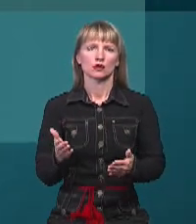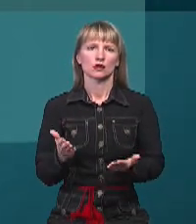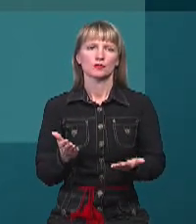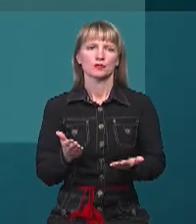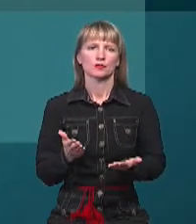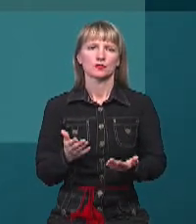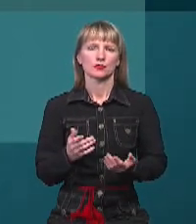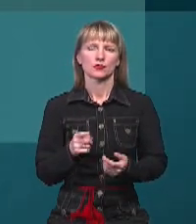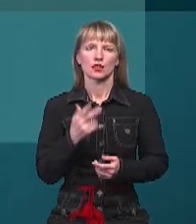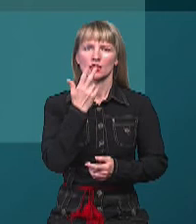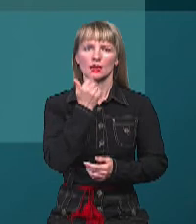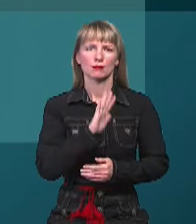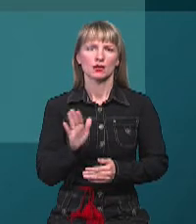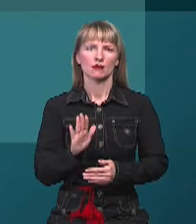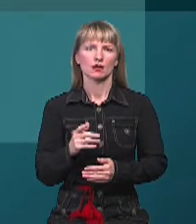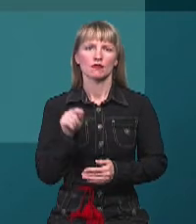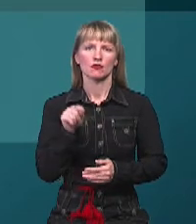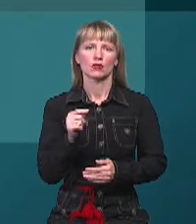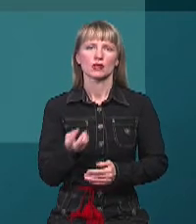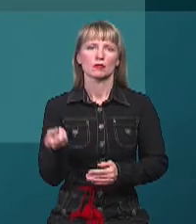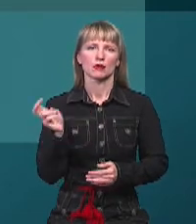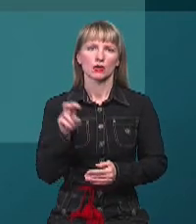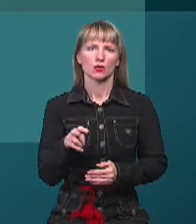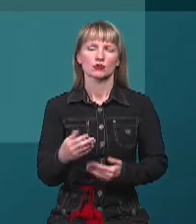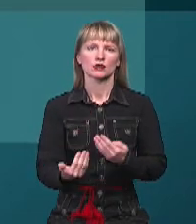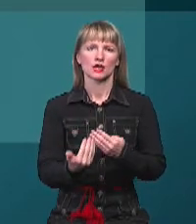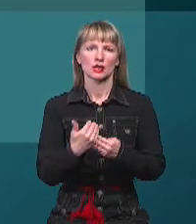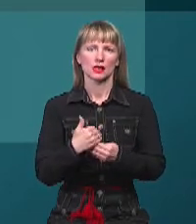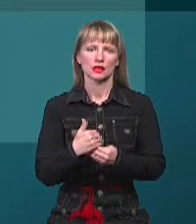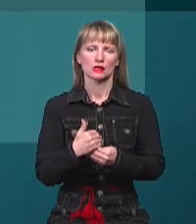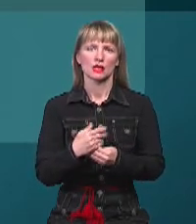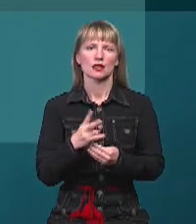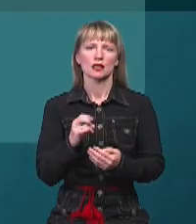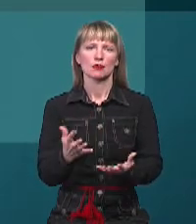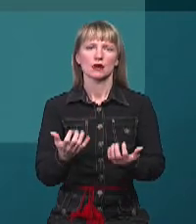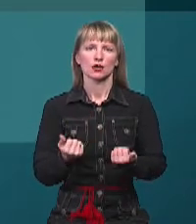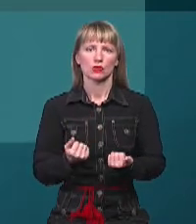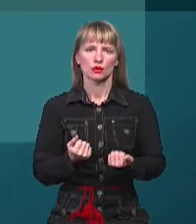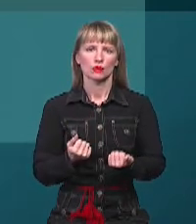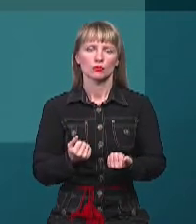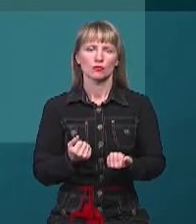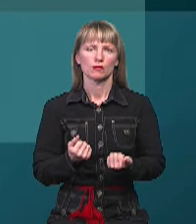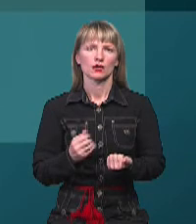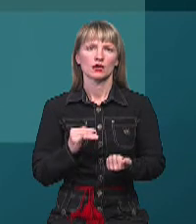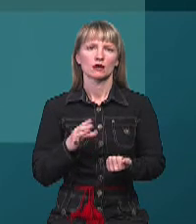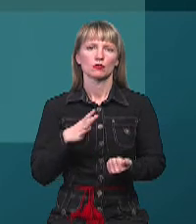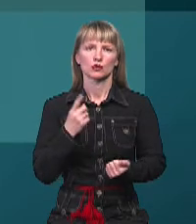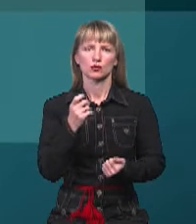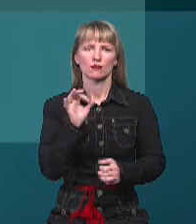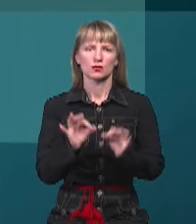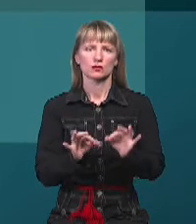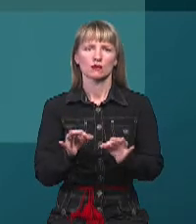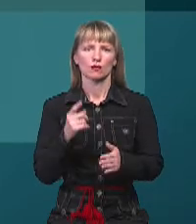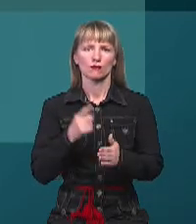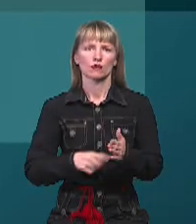не привикли до цього. Uh-huh. Вони приходили до нас на прийом і були 100% впевнені, що їх